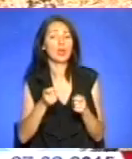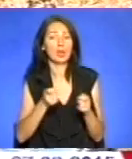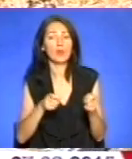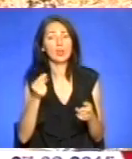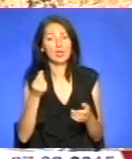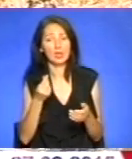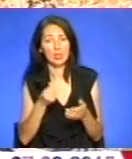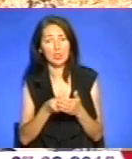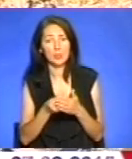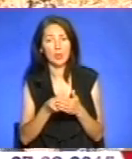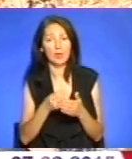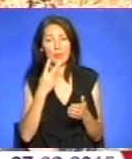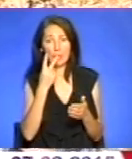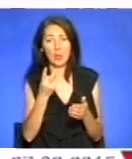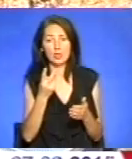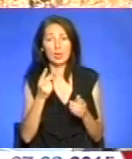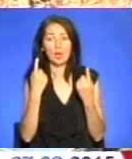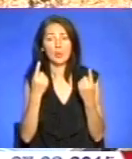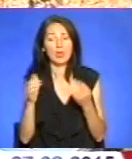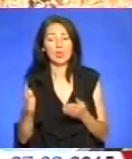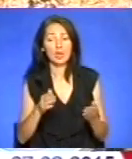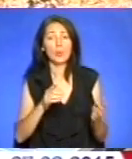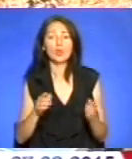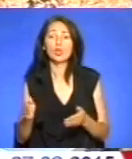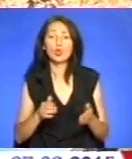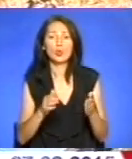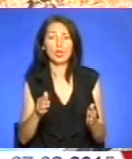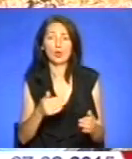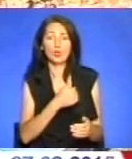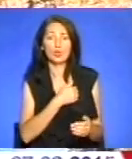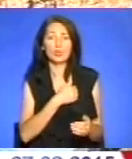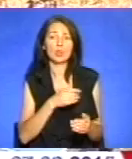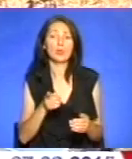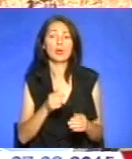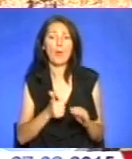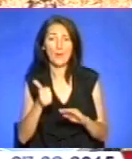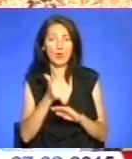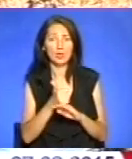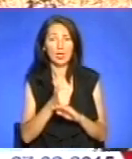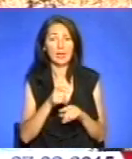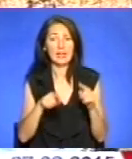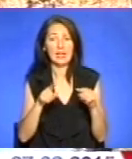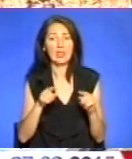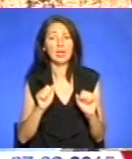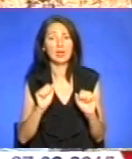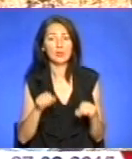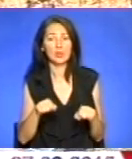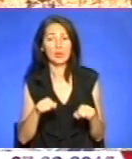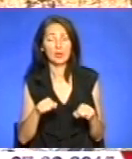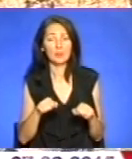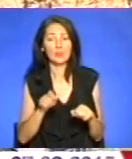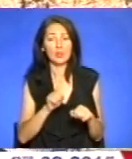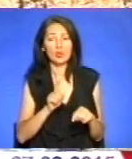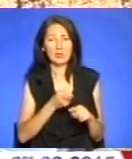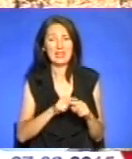розпоряджаються, наскільки йдуть капітальні ремонти доріг. Хотілося б все-таки іменно пріоритети в деякій мірі розставляти, щоб це